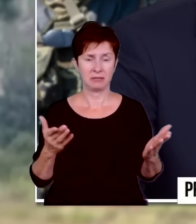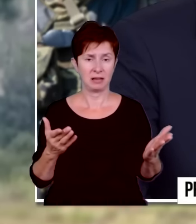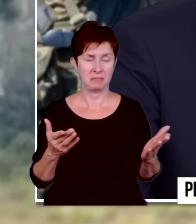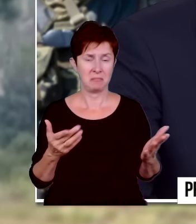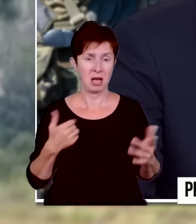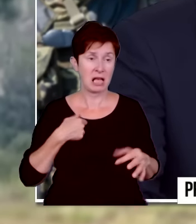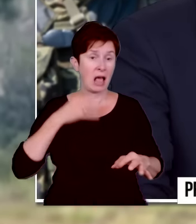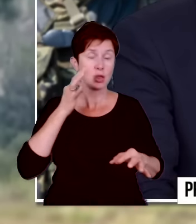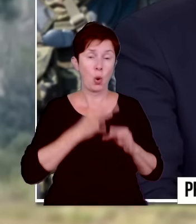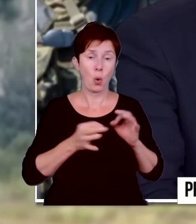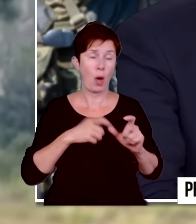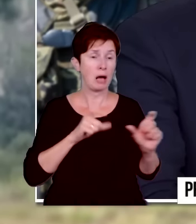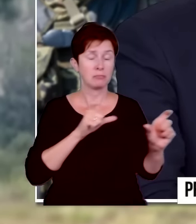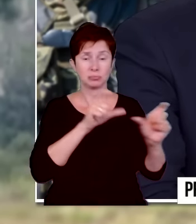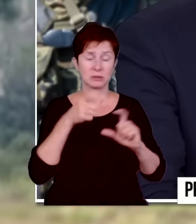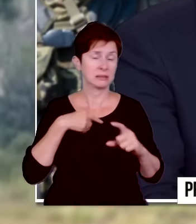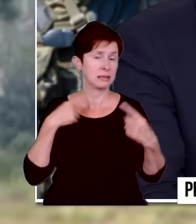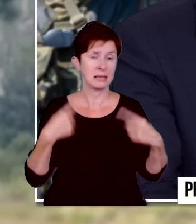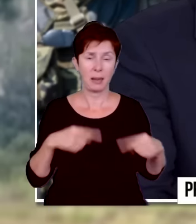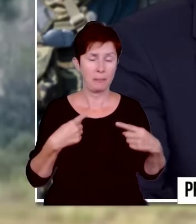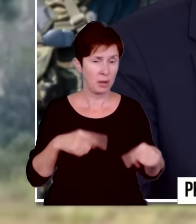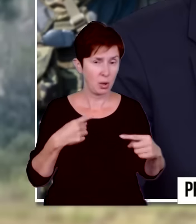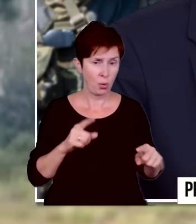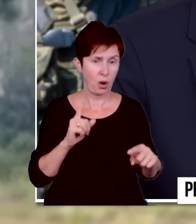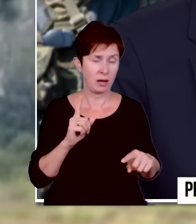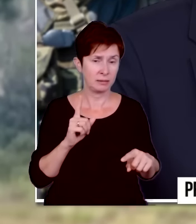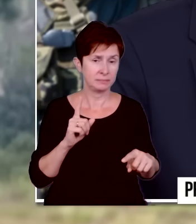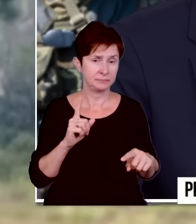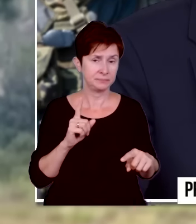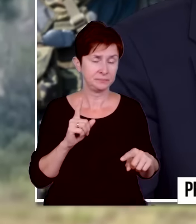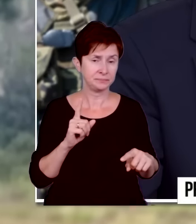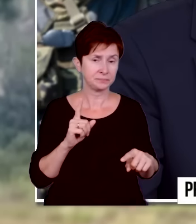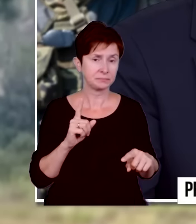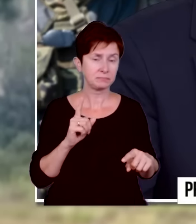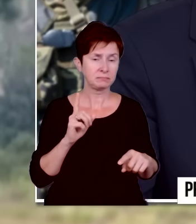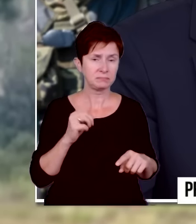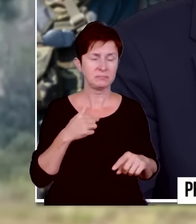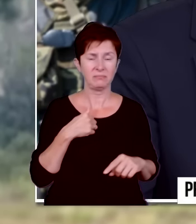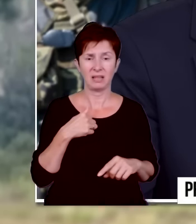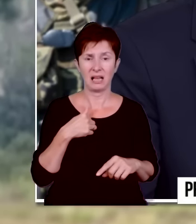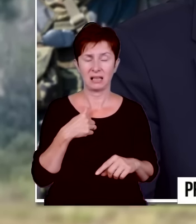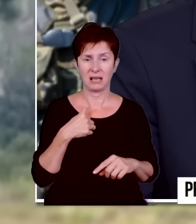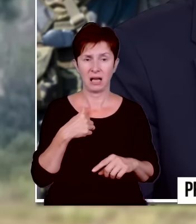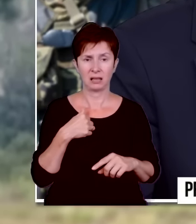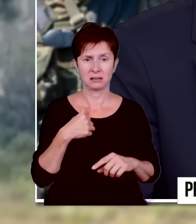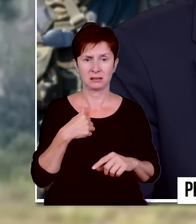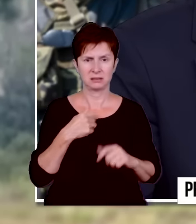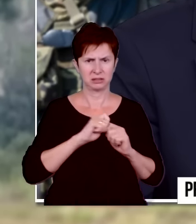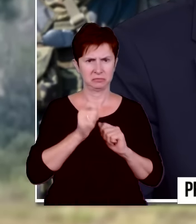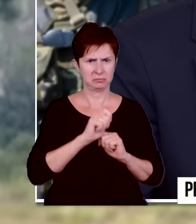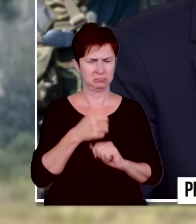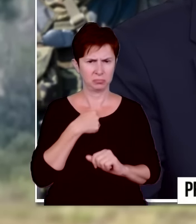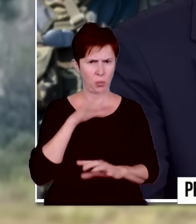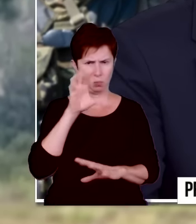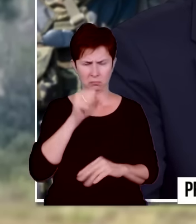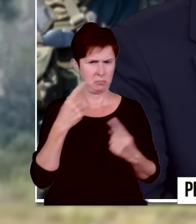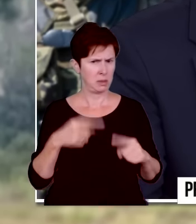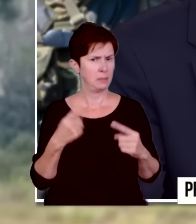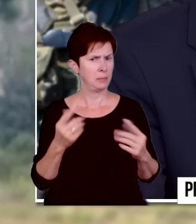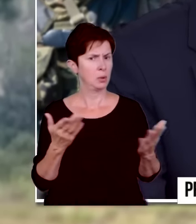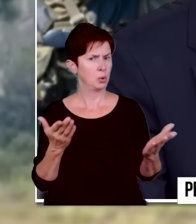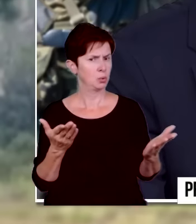poseł patrz na działania poszczególne resortu obr ale ja takich zwolnień nie odnotowałem Co się